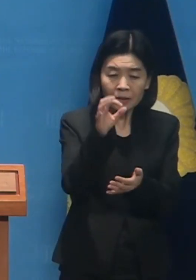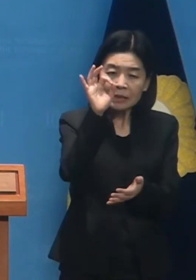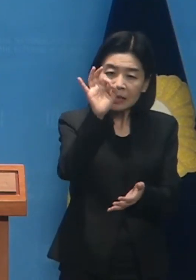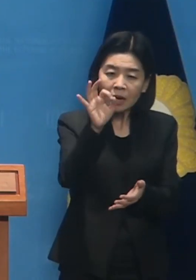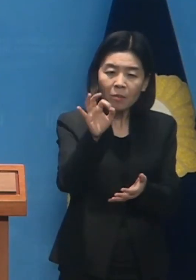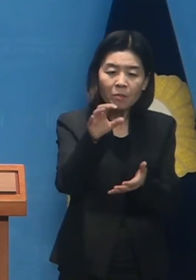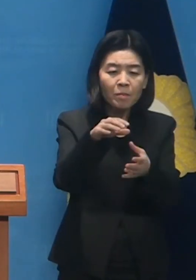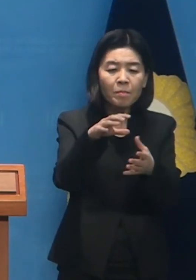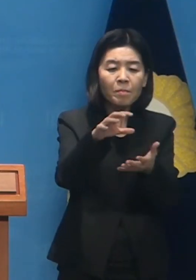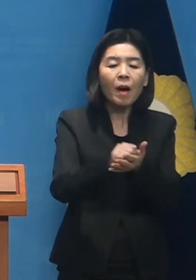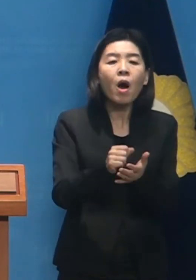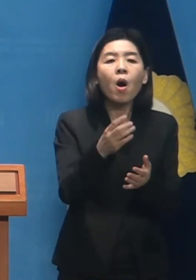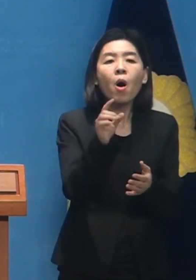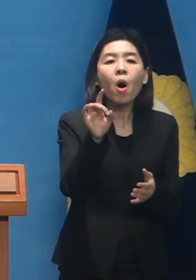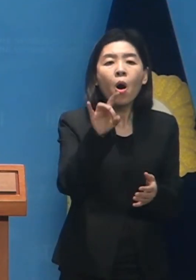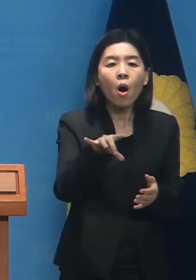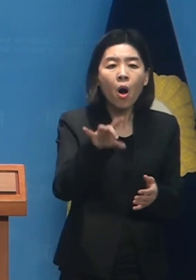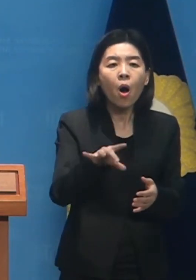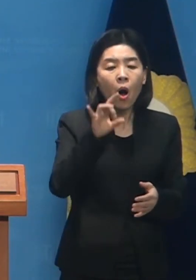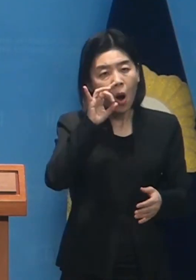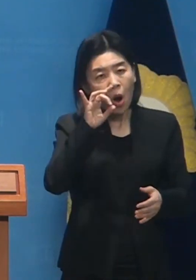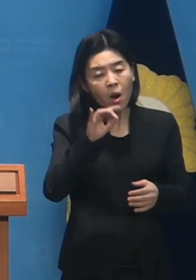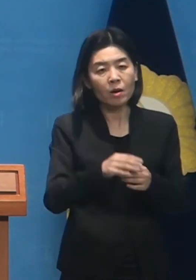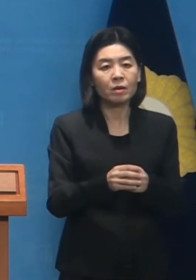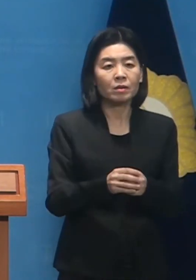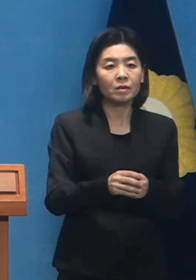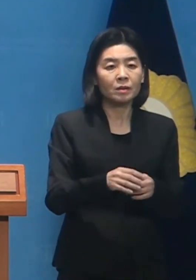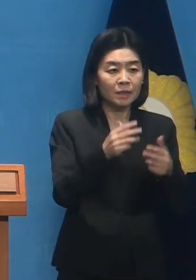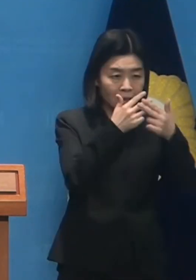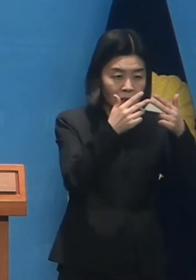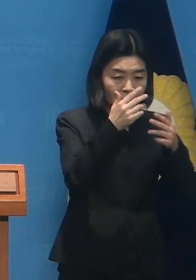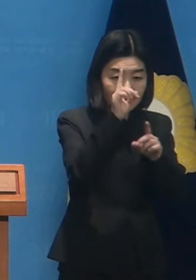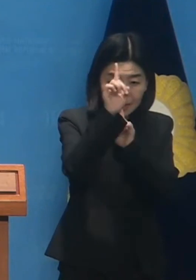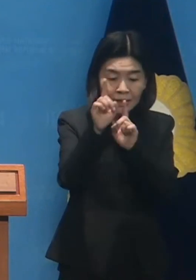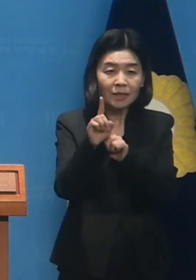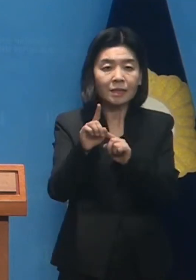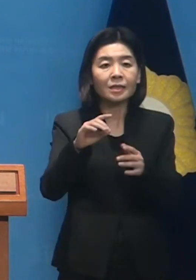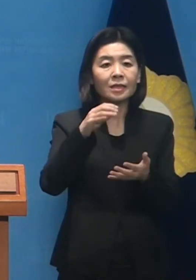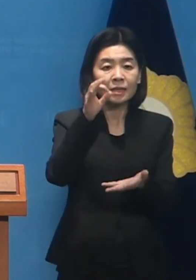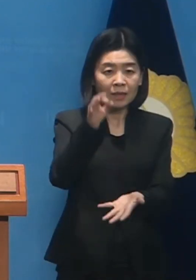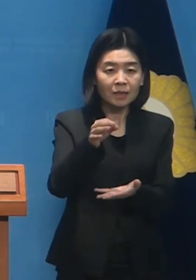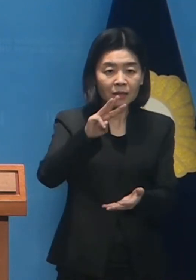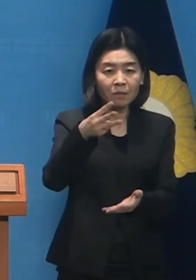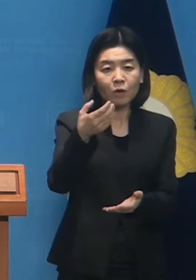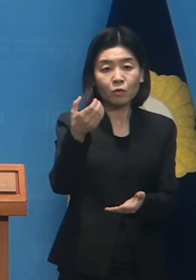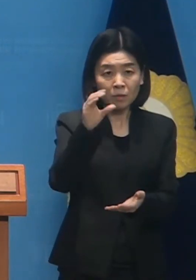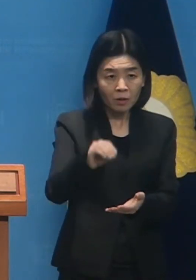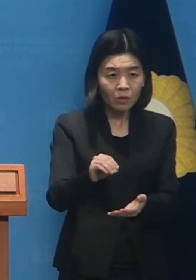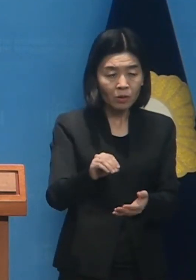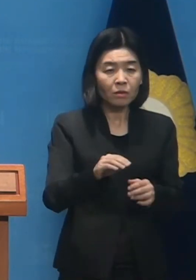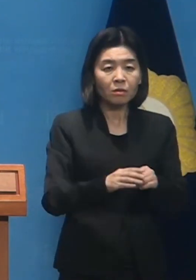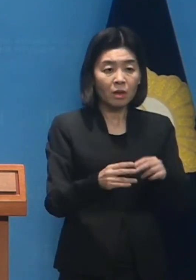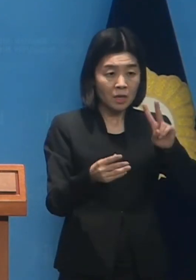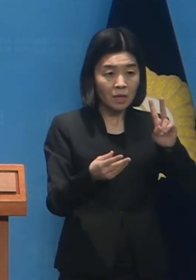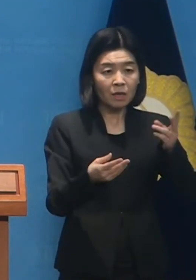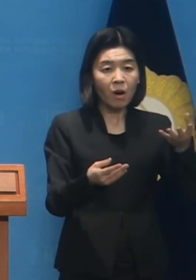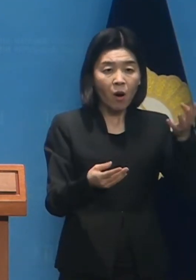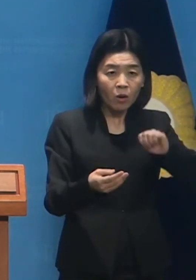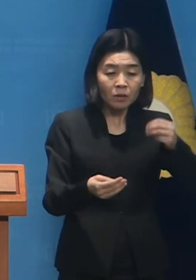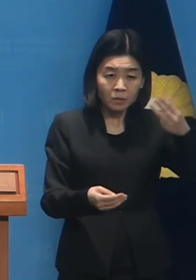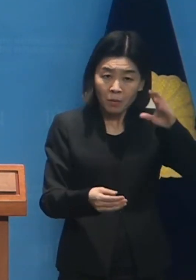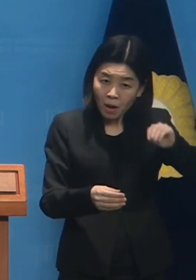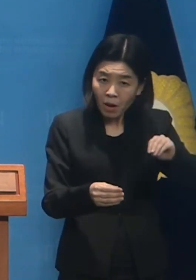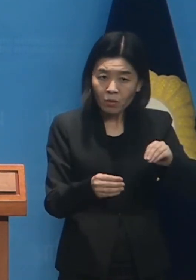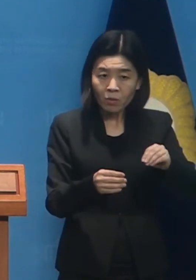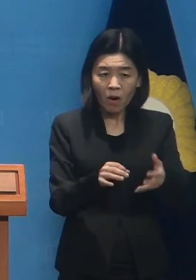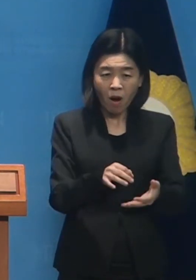의문입니다. 공보물에 따르면 이 씨의 재산은 390만 원, 그런데 그는 2억 3천만 원에 달하는 거액을